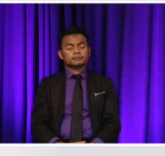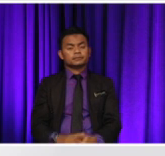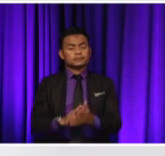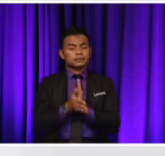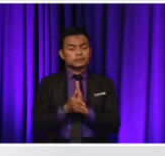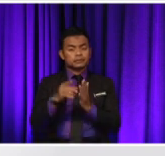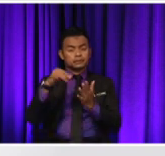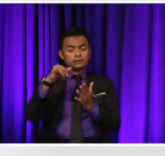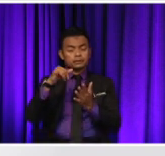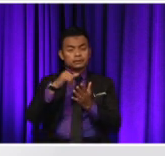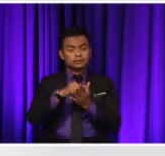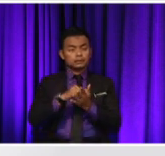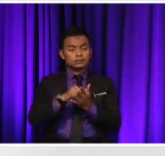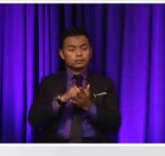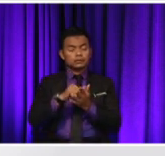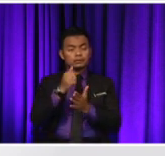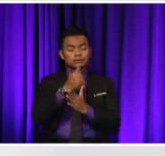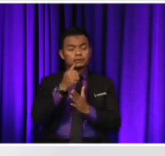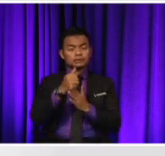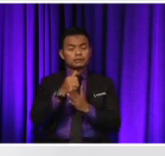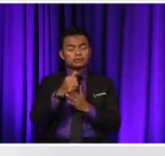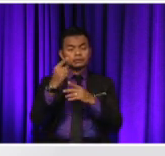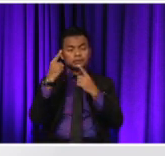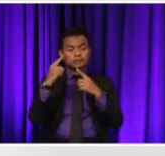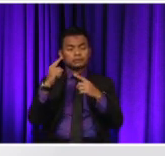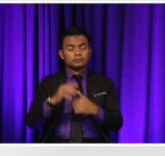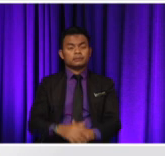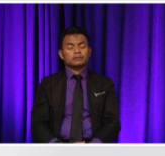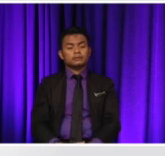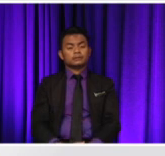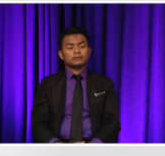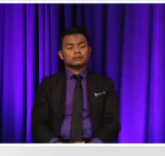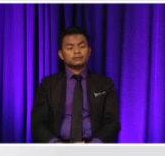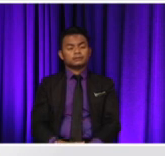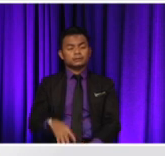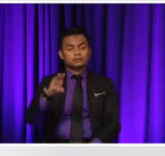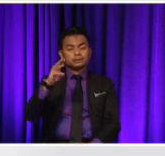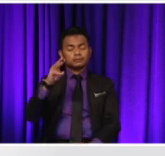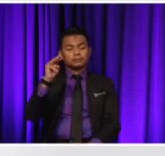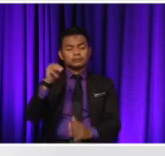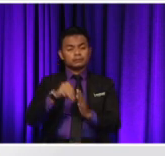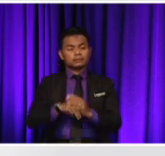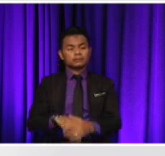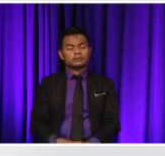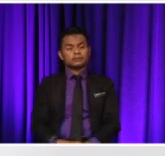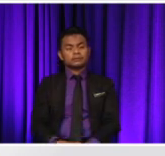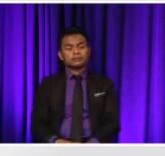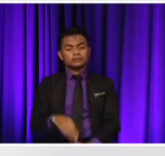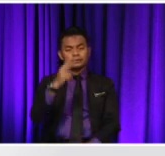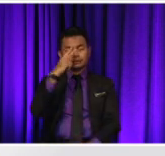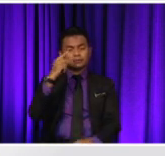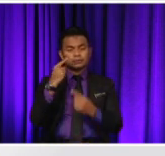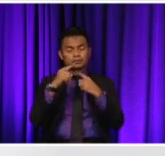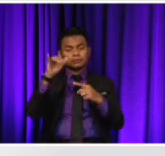jawaban yang diberikan tentang Terangkan konsep kecakapan Oke nama marka kita akan lihat jawaban yang